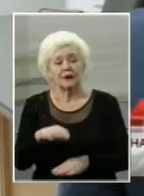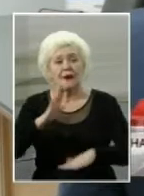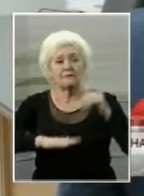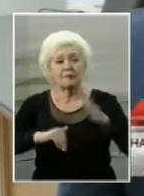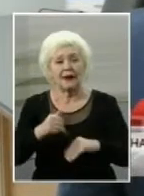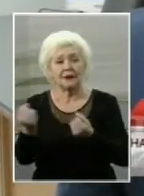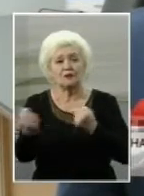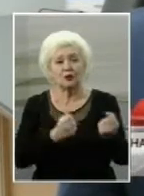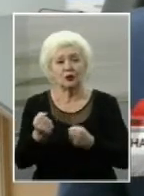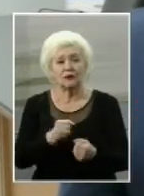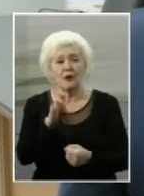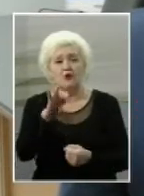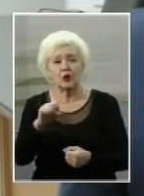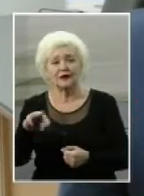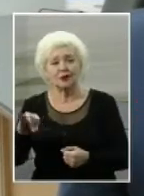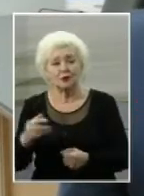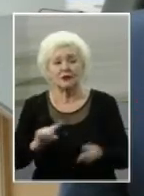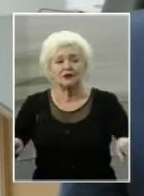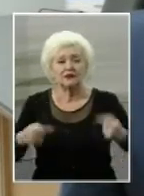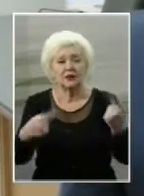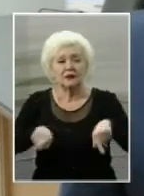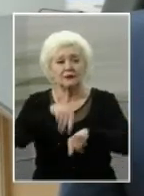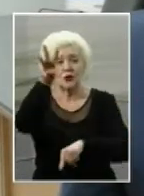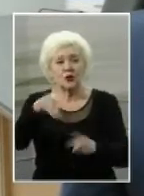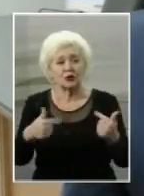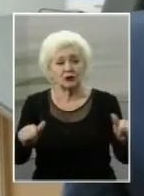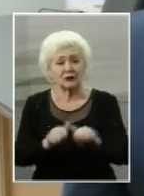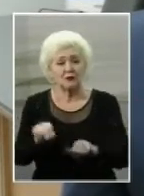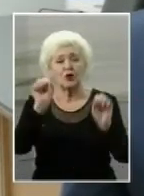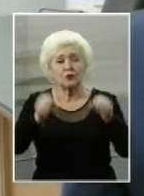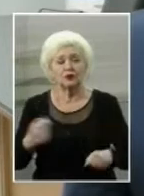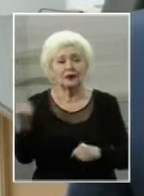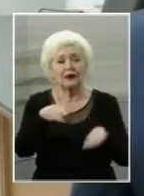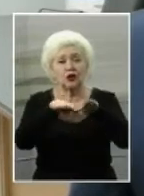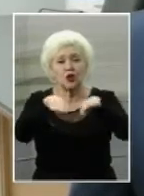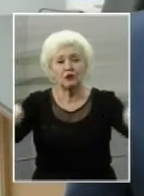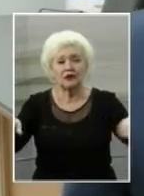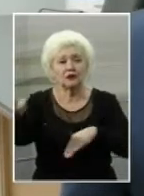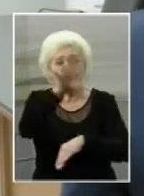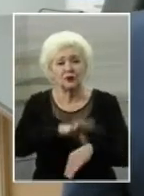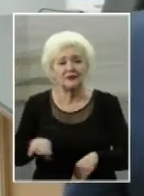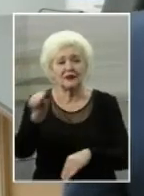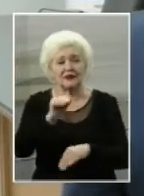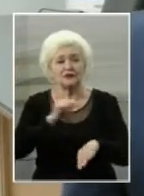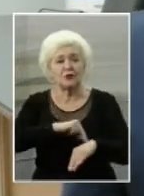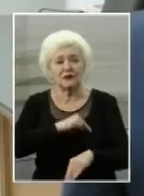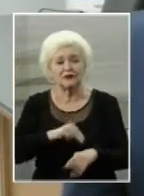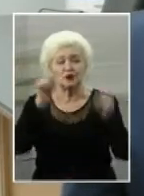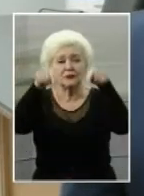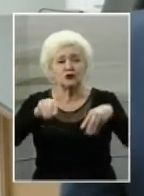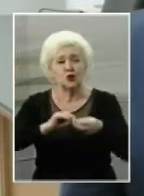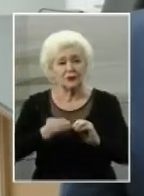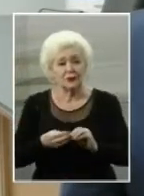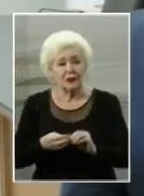методів боротьби з булінгом буде створення такого штабу, де ми зможемо на одній платформі всі разом працювати з цією